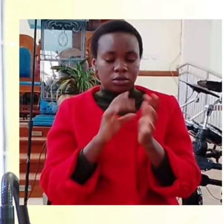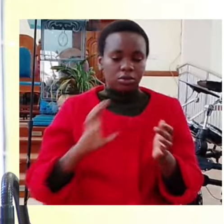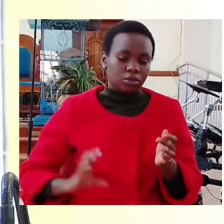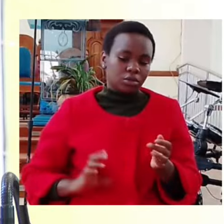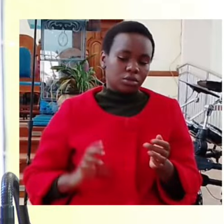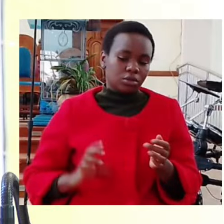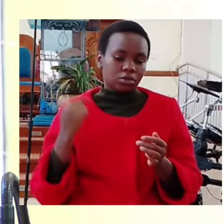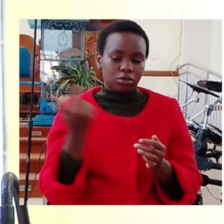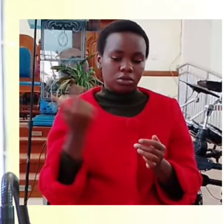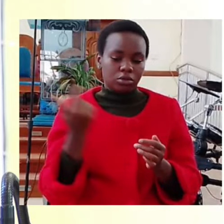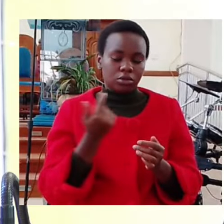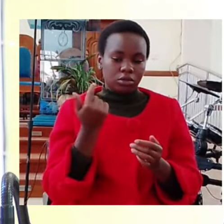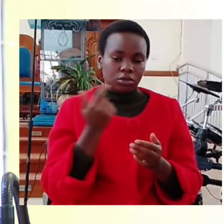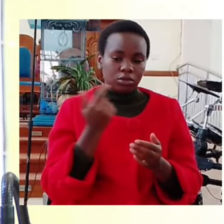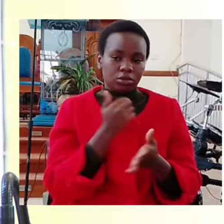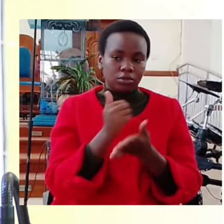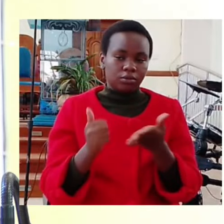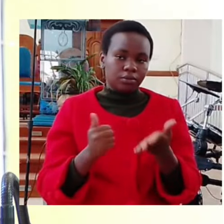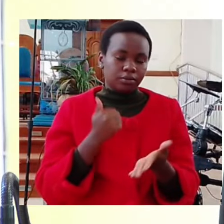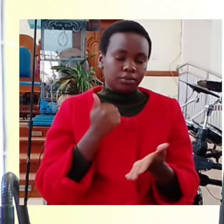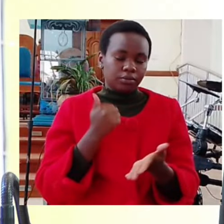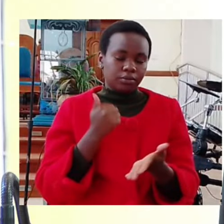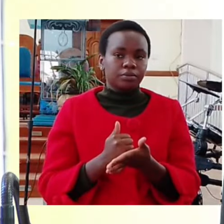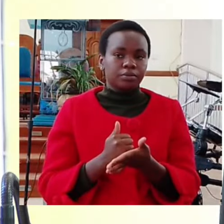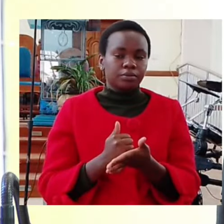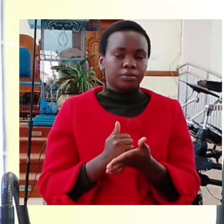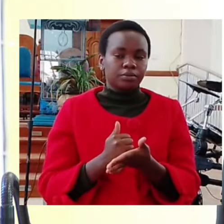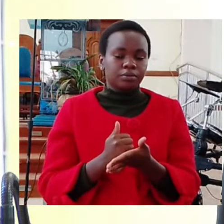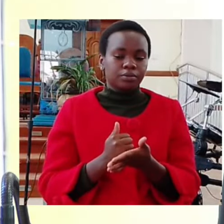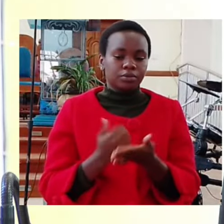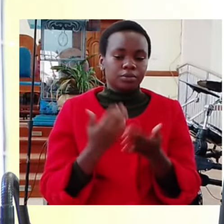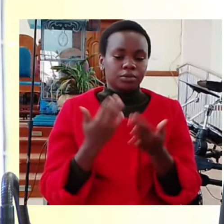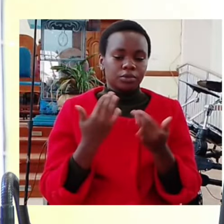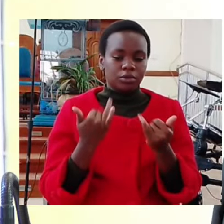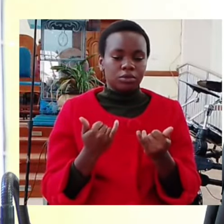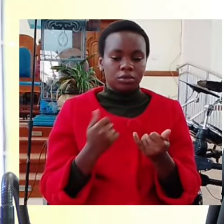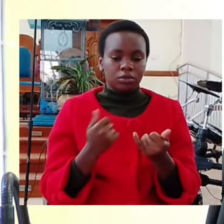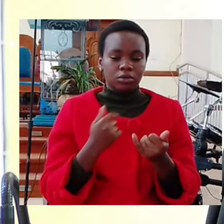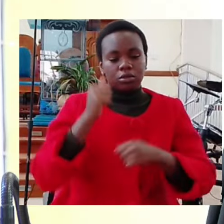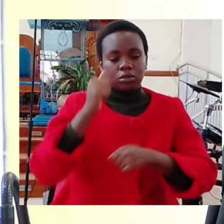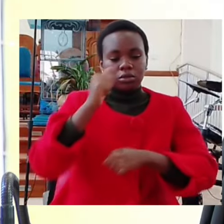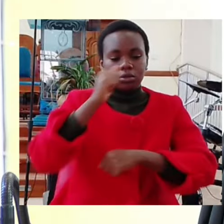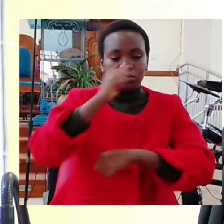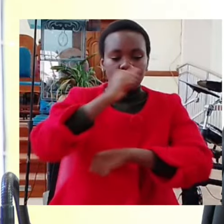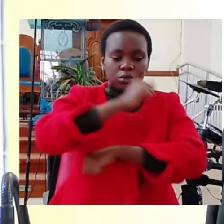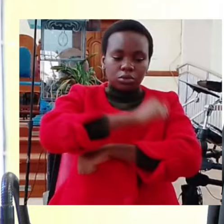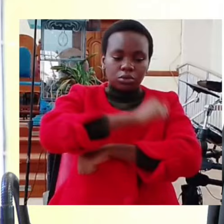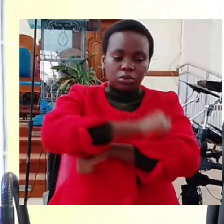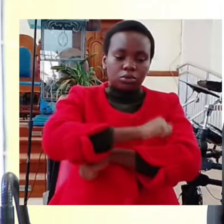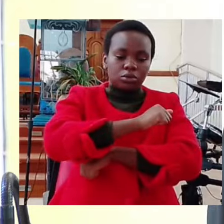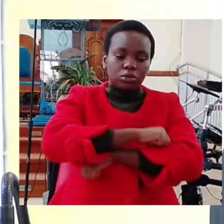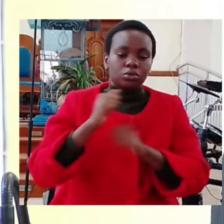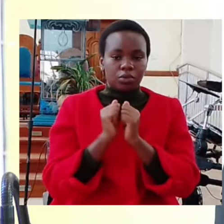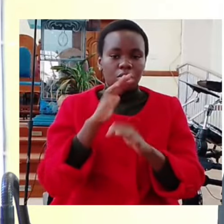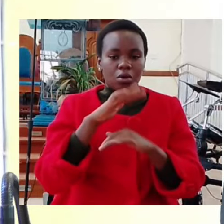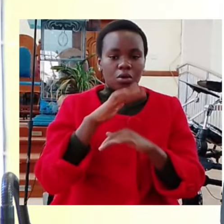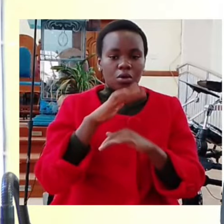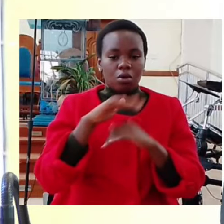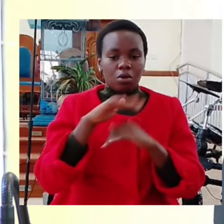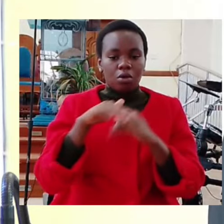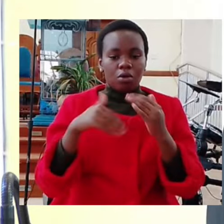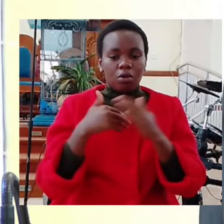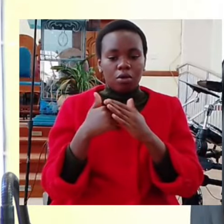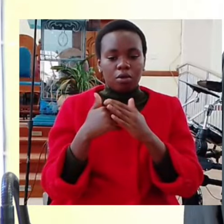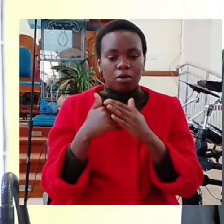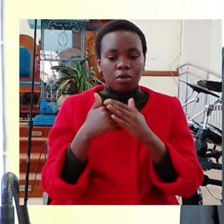witu. Amen. And also we appreciate having the academy with us. Ona itanya litu rea kwa bia shukuru to